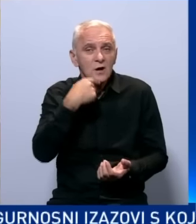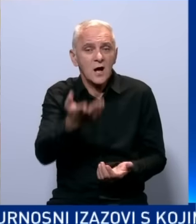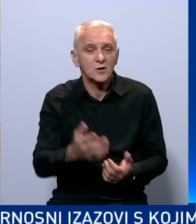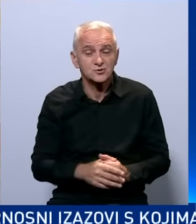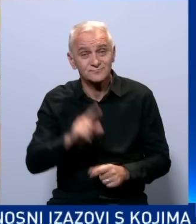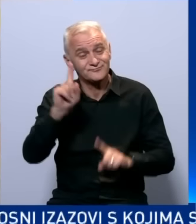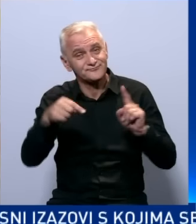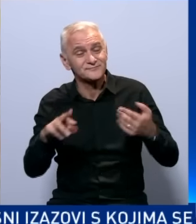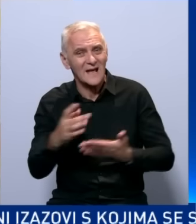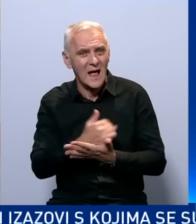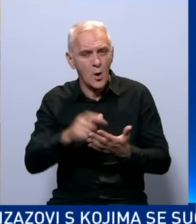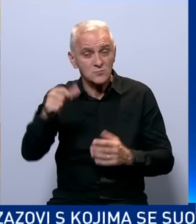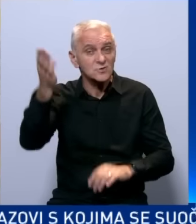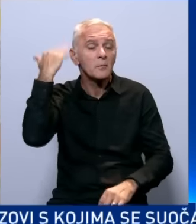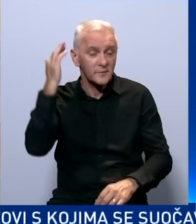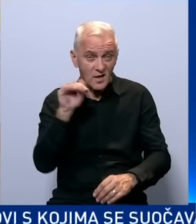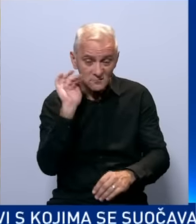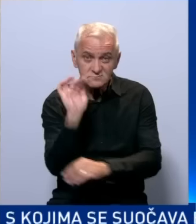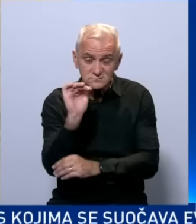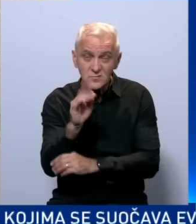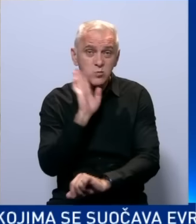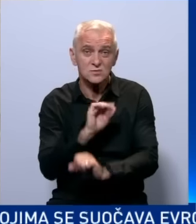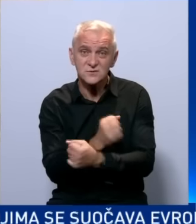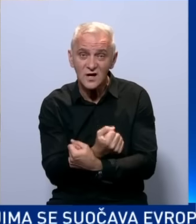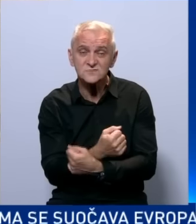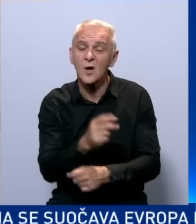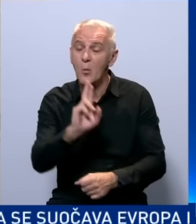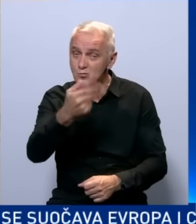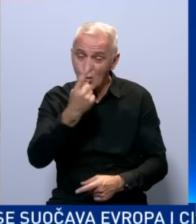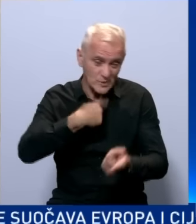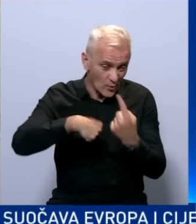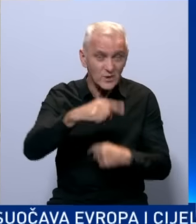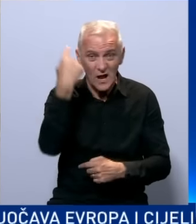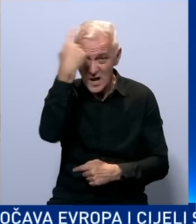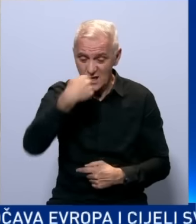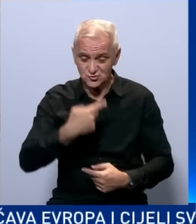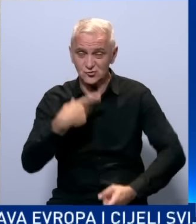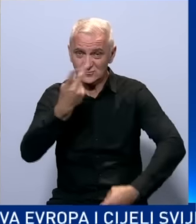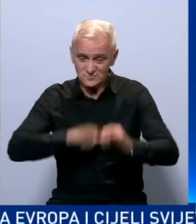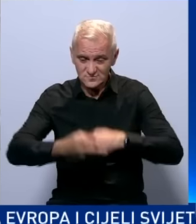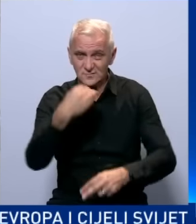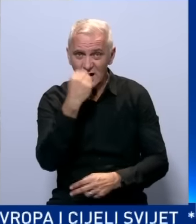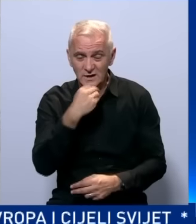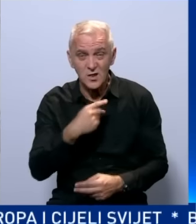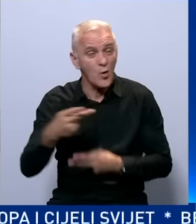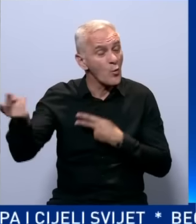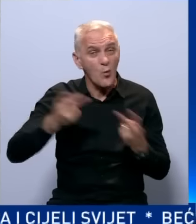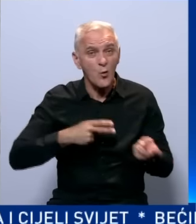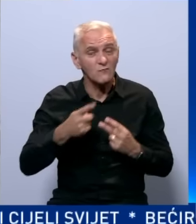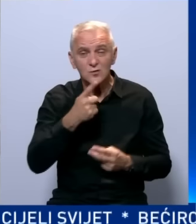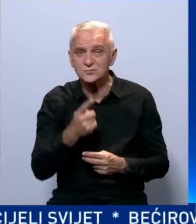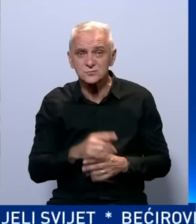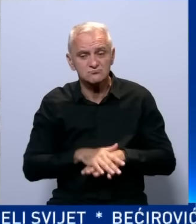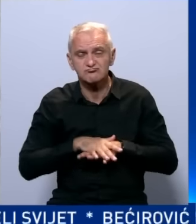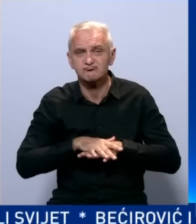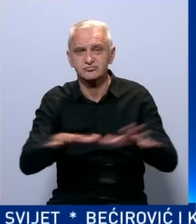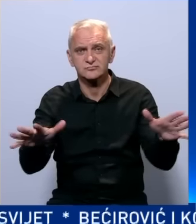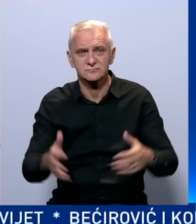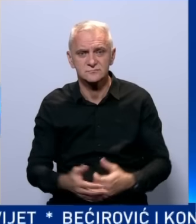Pojedini ekonomisti ranije su upozoravali da se Bosna i Hercegovina mora okrenuti vlastitoj proizvodnji hrane, jer je uvoz taj koji je preplavio